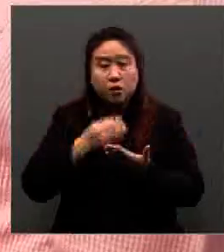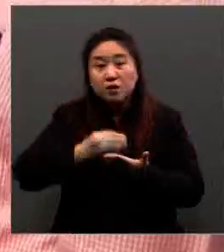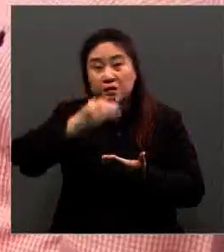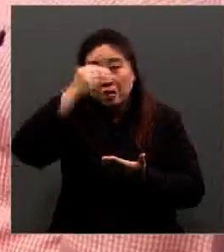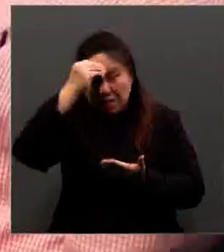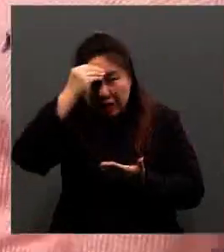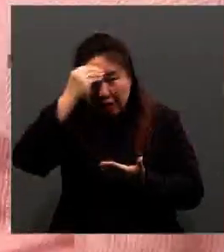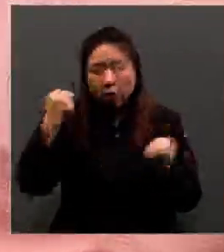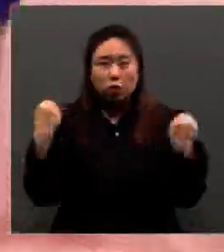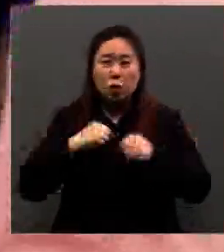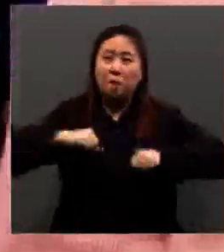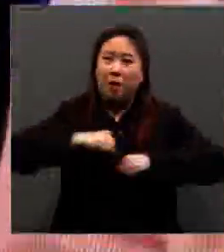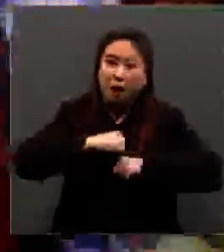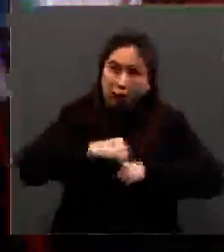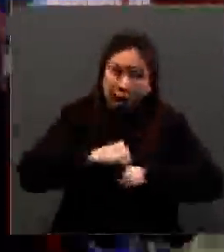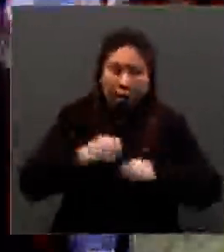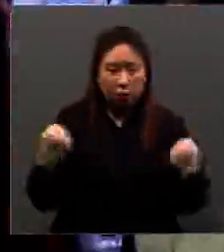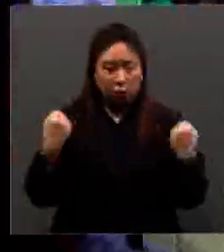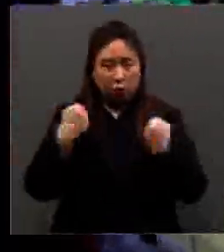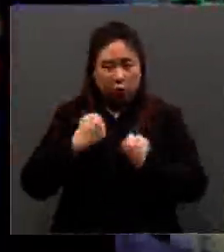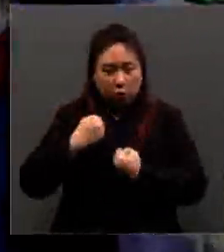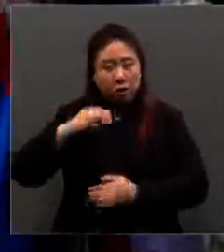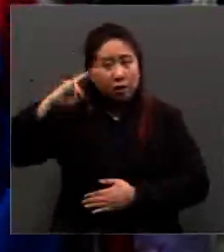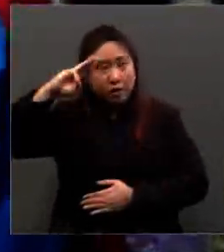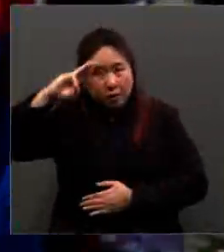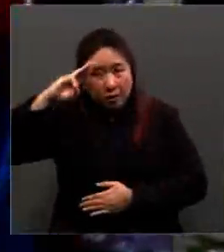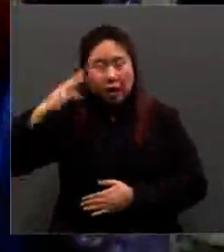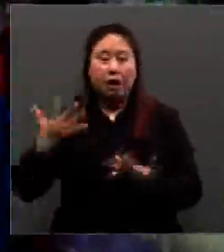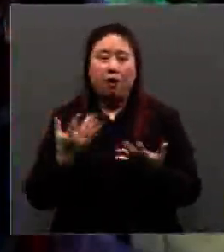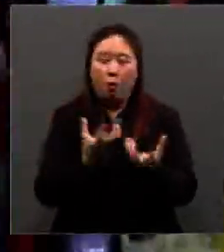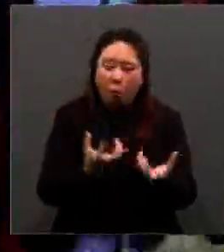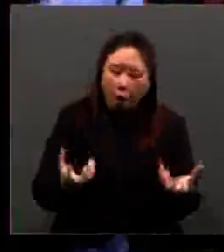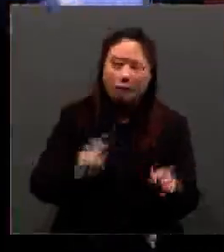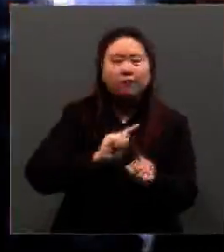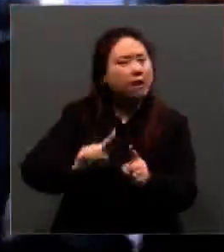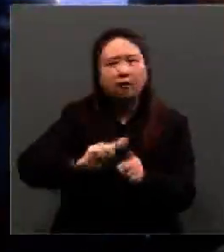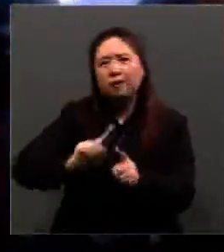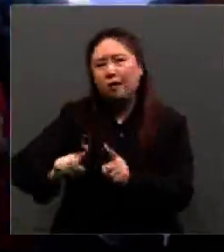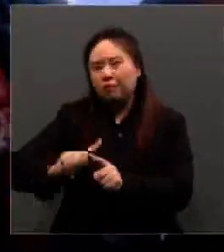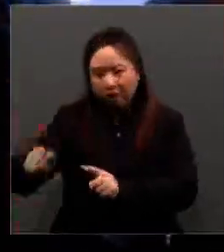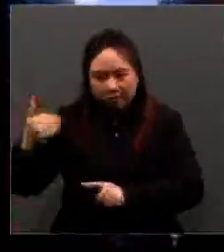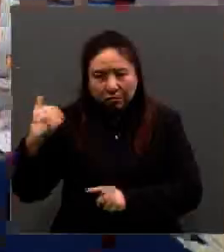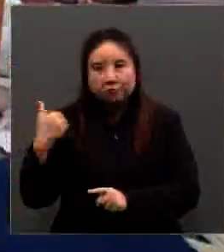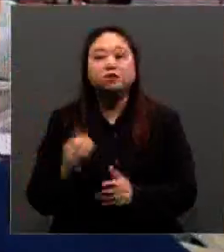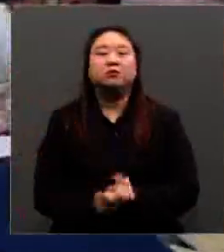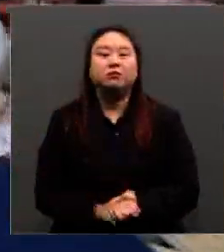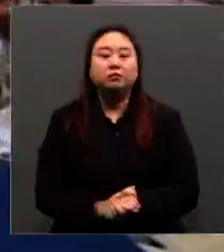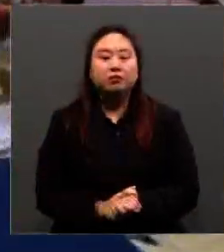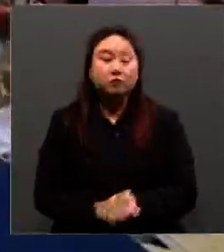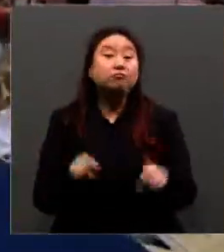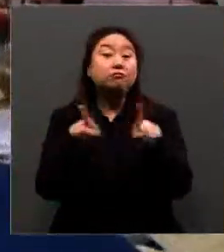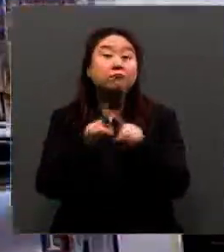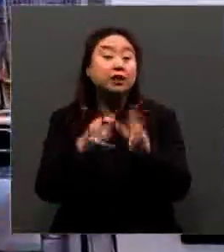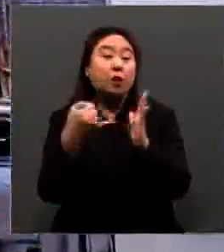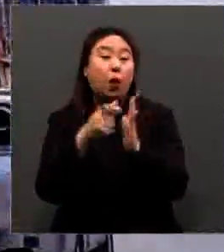ยังมีชุดพละชุดยุวะหรือว่าชุดเนตรนารีรวมไปถึงอุปกรณ์การเรียนอื่นๆด้วยนะคะ ครับเช่นเดียวกับที่จังหวัดอุทัยธ